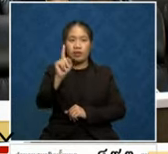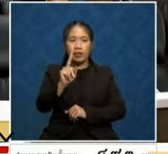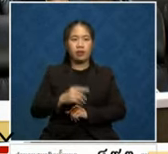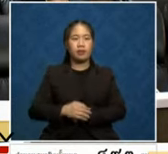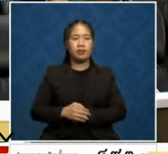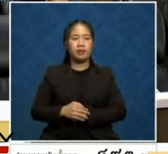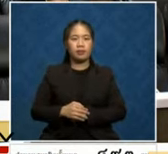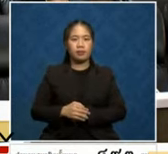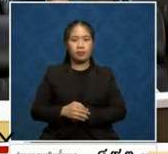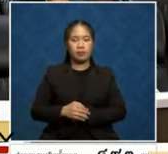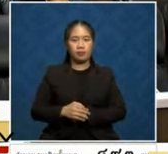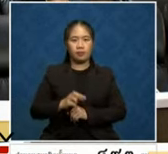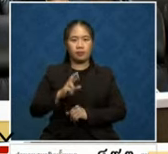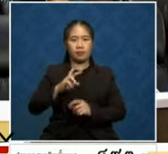ิม